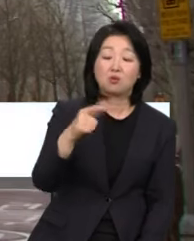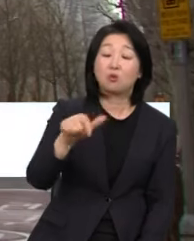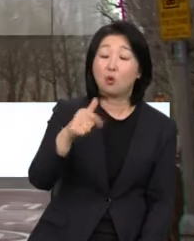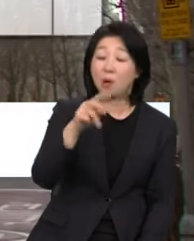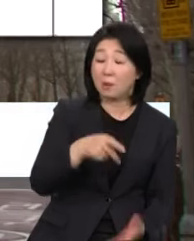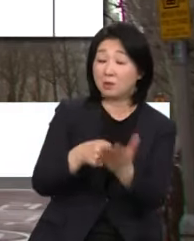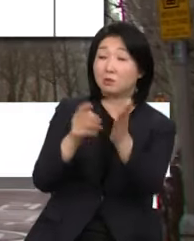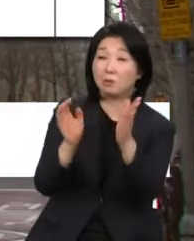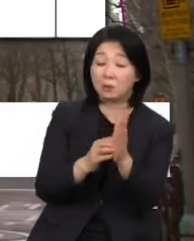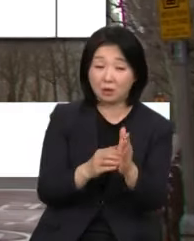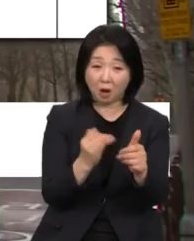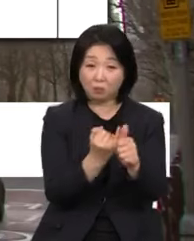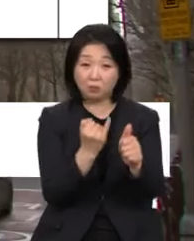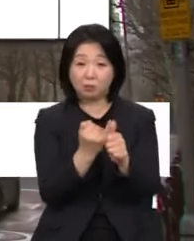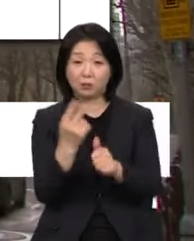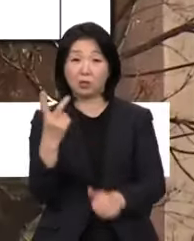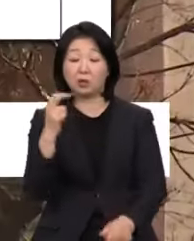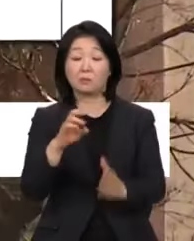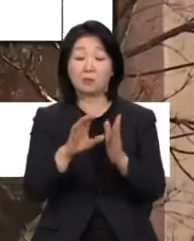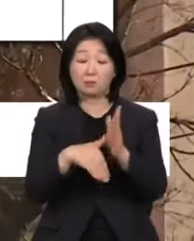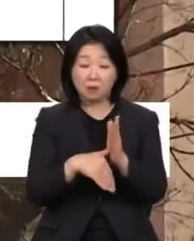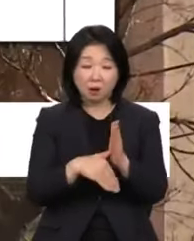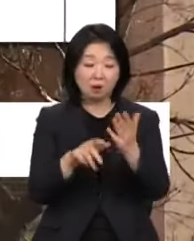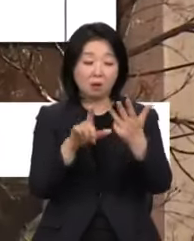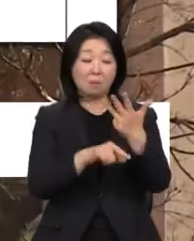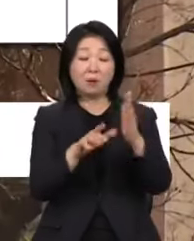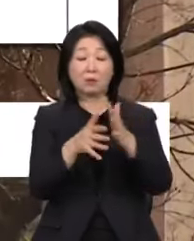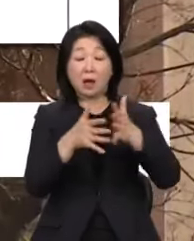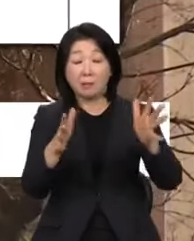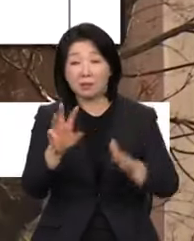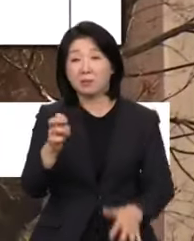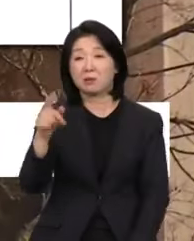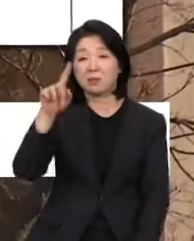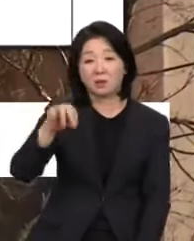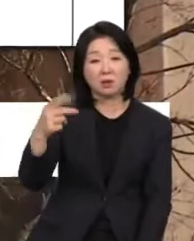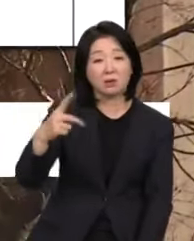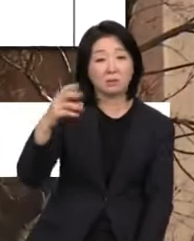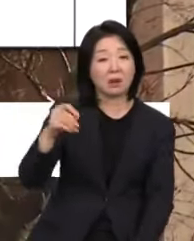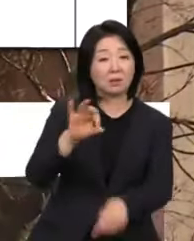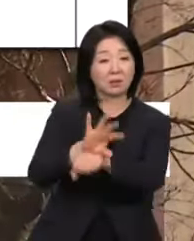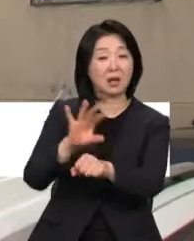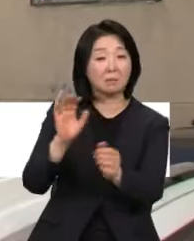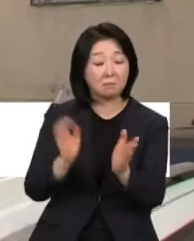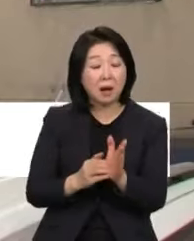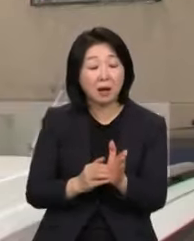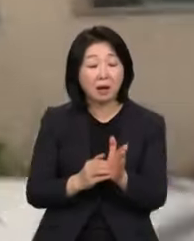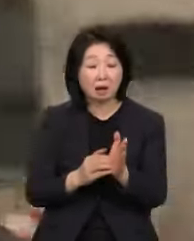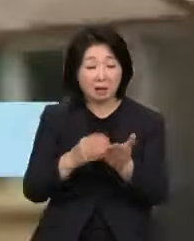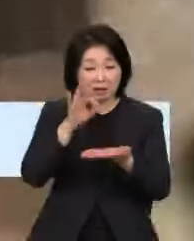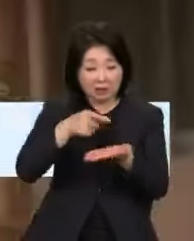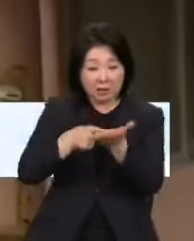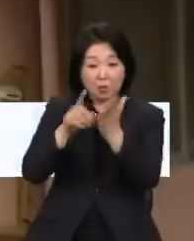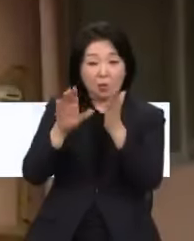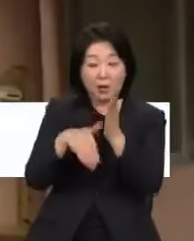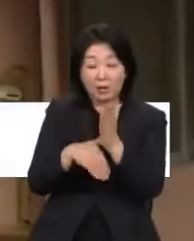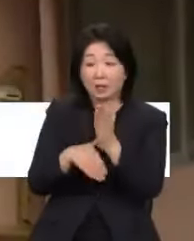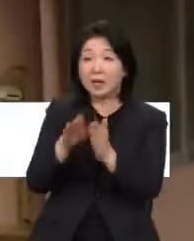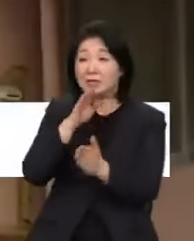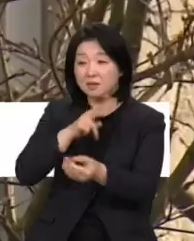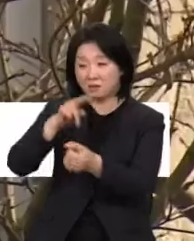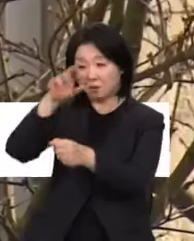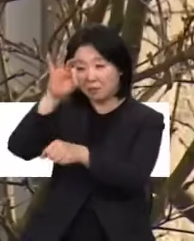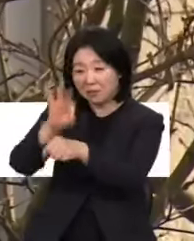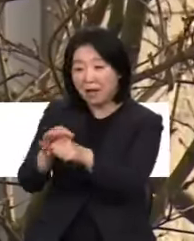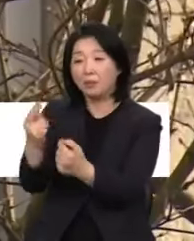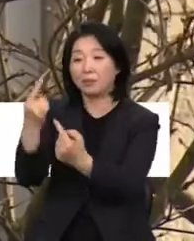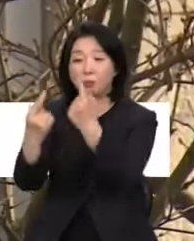후보 부부는 2020년 8월 이 아파트를 31억 2천만 원에 매입했지만 재산 신고할 때는 실거래가보다 9억